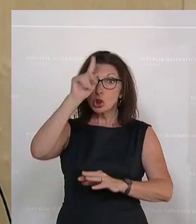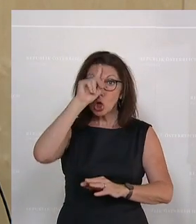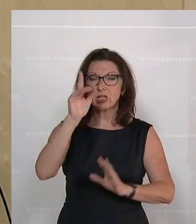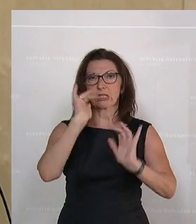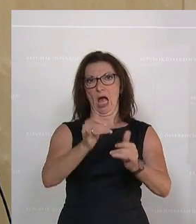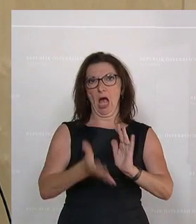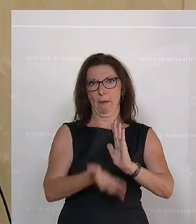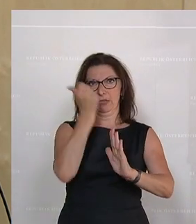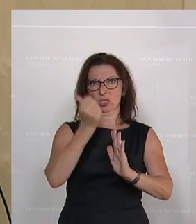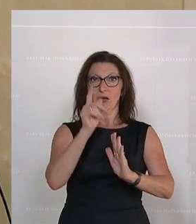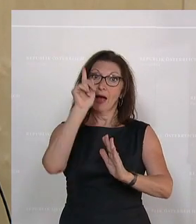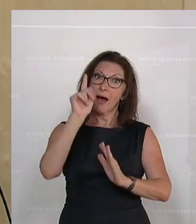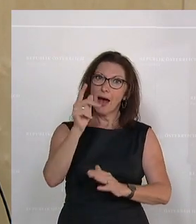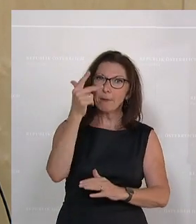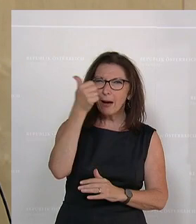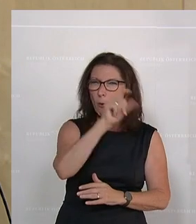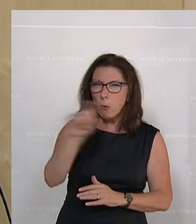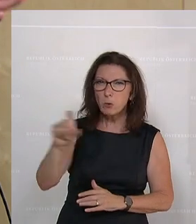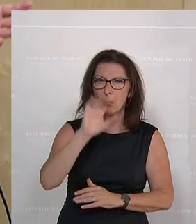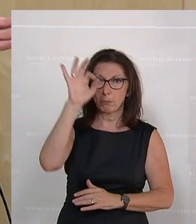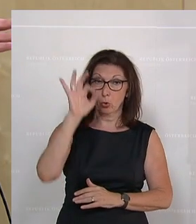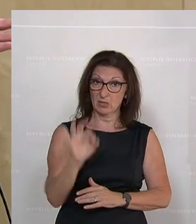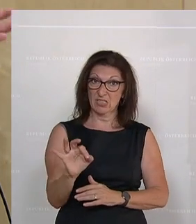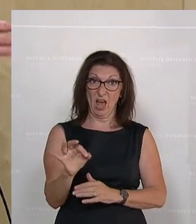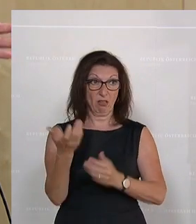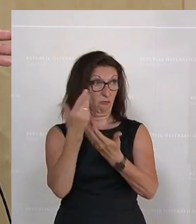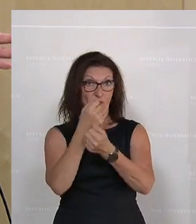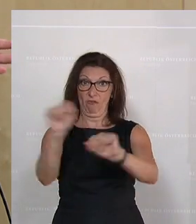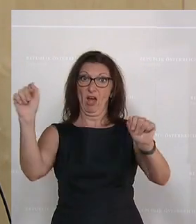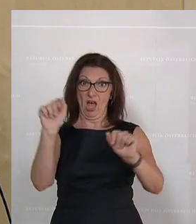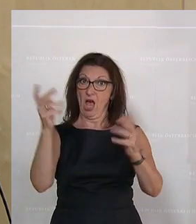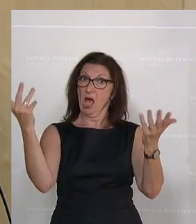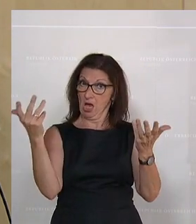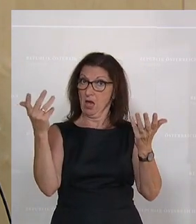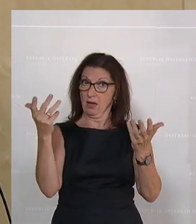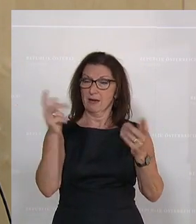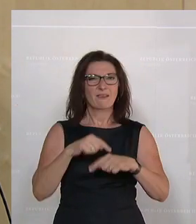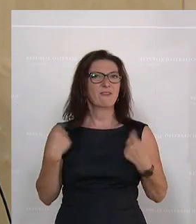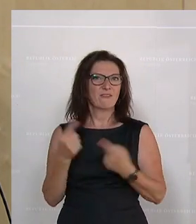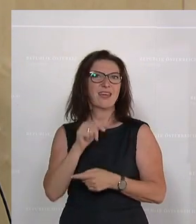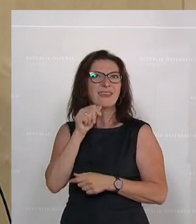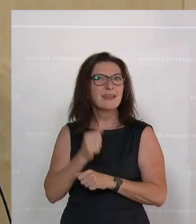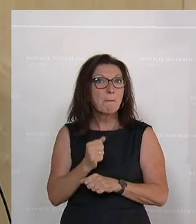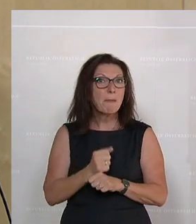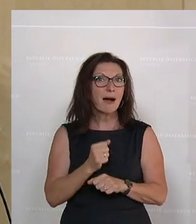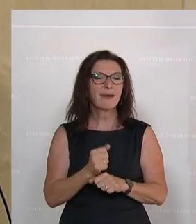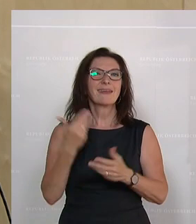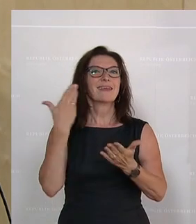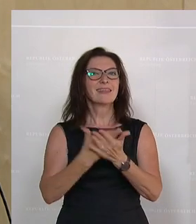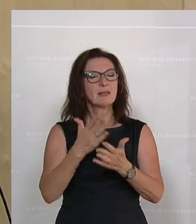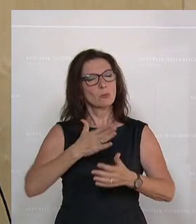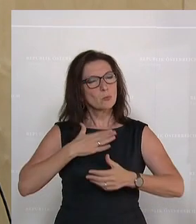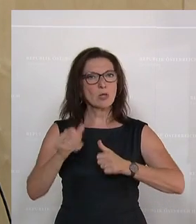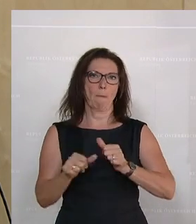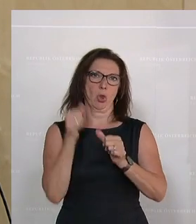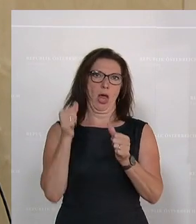hat aber drei drittel also 100% zur freien verfügung da gelassen was wir nicht und deswegen ist unser modell heraus gekommen